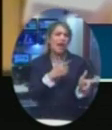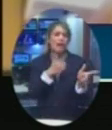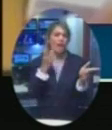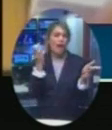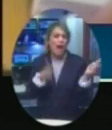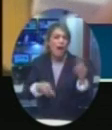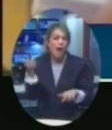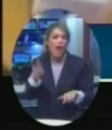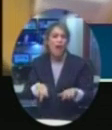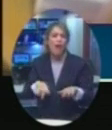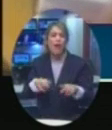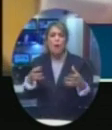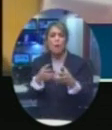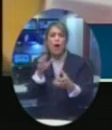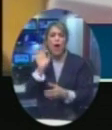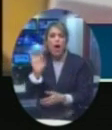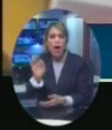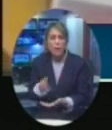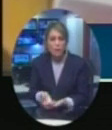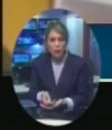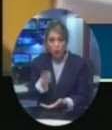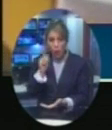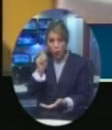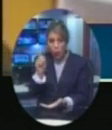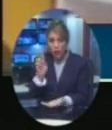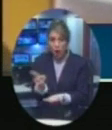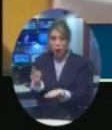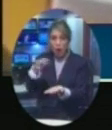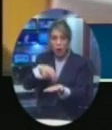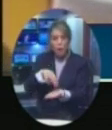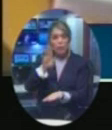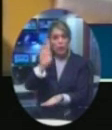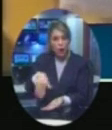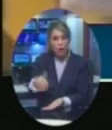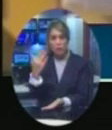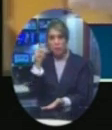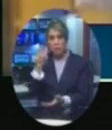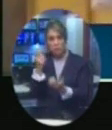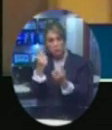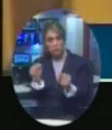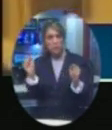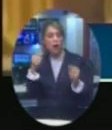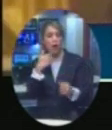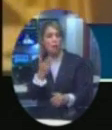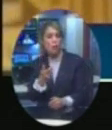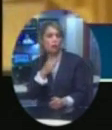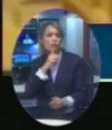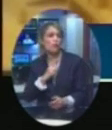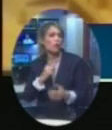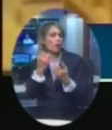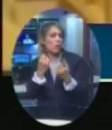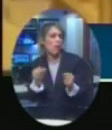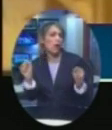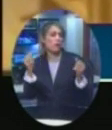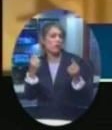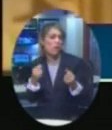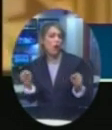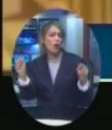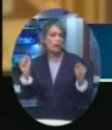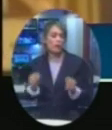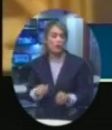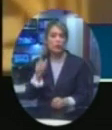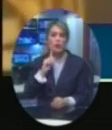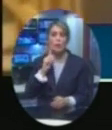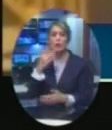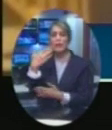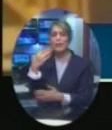בבני עמו שוב ושוב. הוא יקום, וגם הופיע שם הדמוקרטיה של סוריה, הדמוקרטיה של סוריה, זה כל מיני שמות כאלה, מדינות, שני שליש מהמדינות